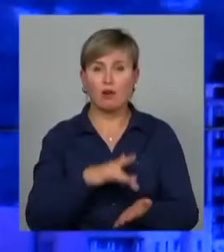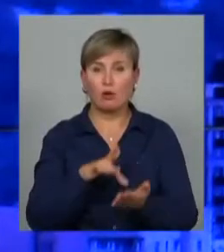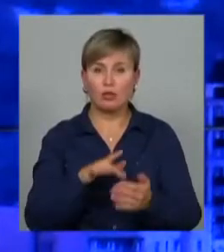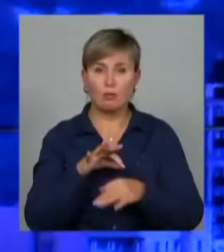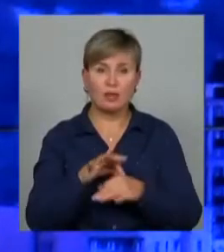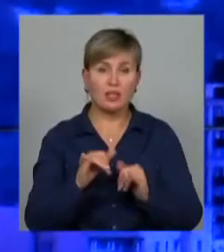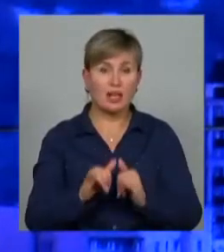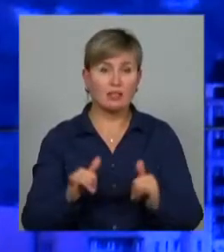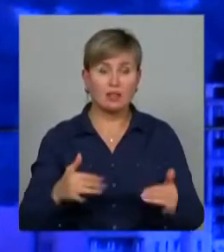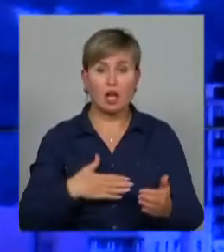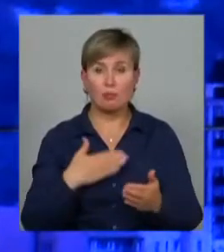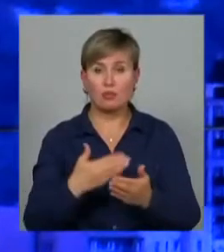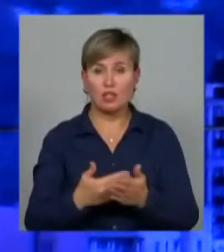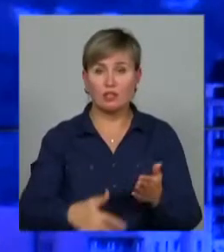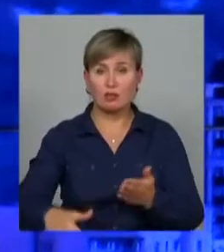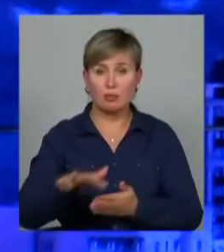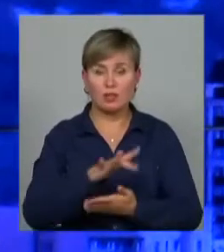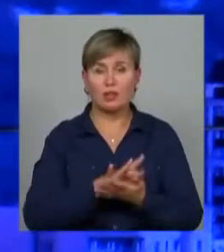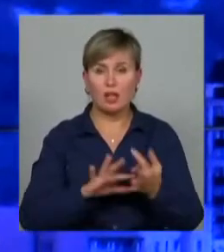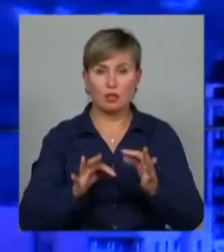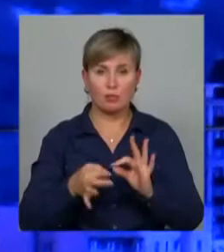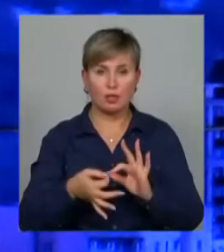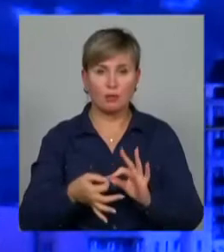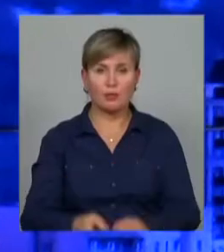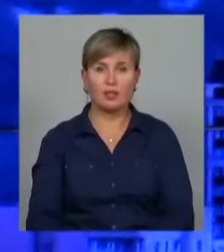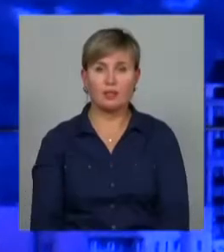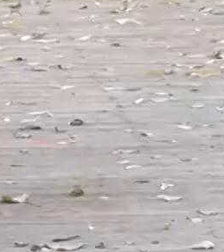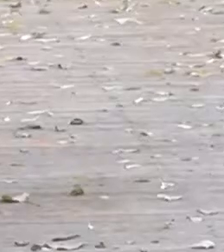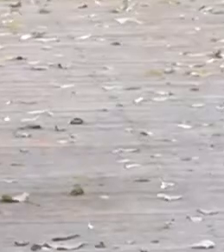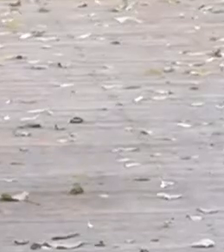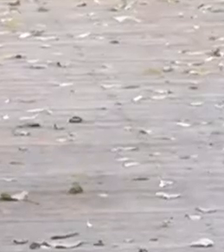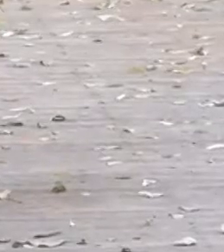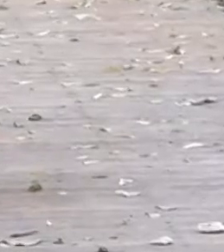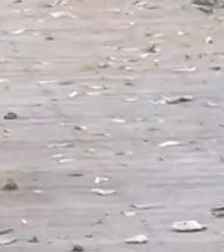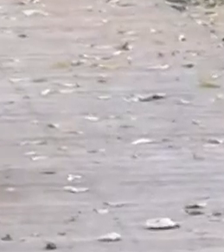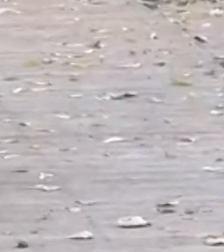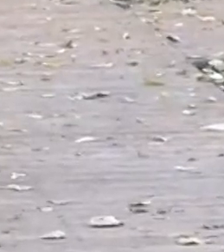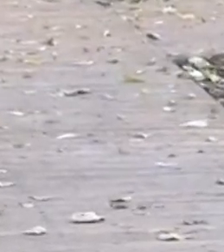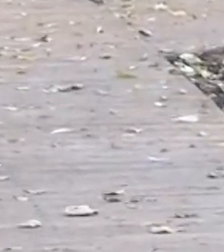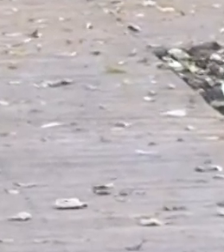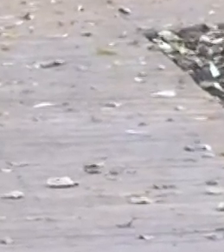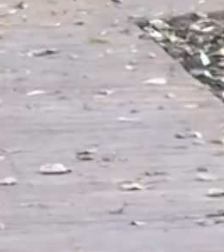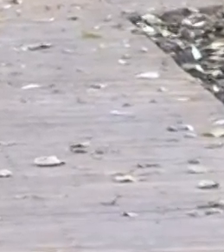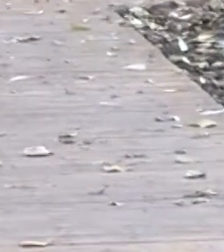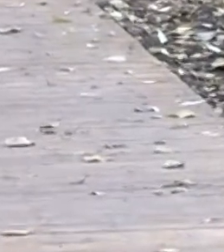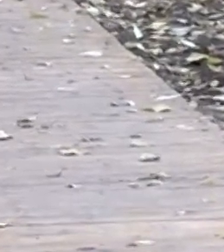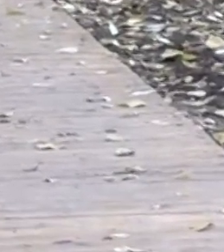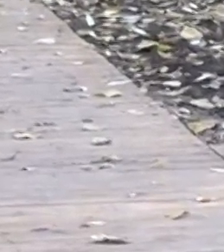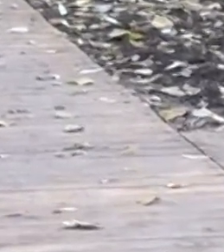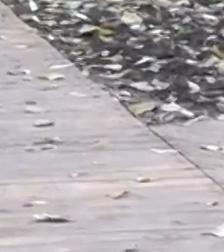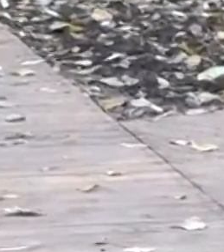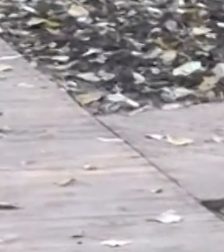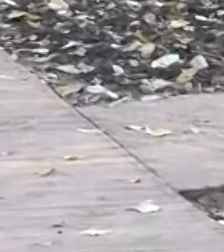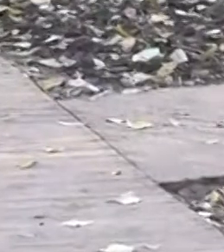проводится развитие общественных пространств, в репортаже Айен Рафи Нарикпаевой. Новый Теренкур расположился на верховьях реки